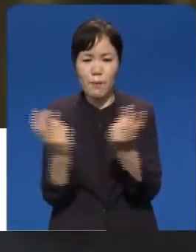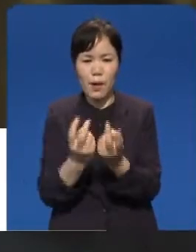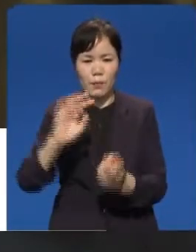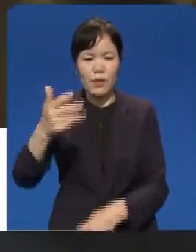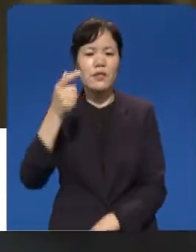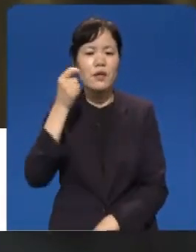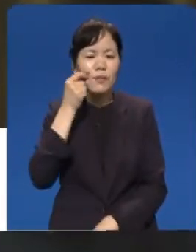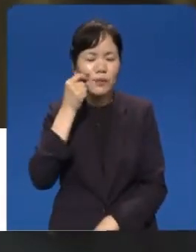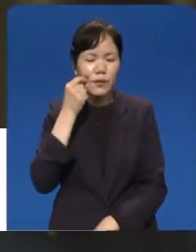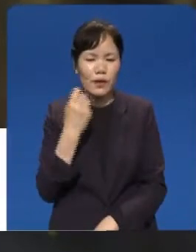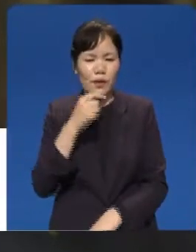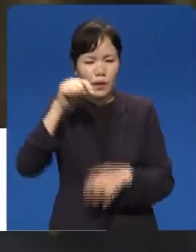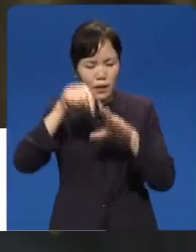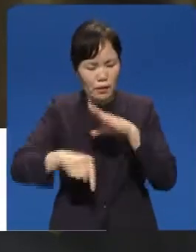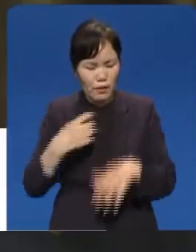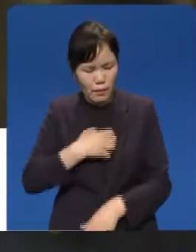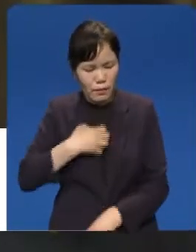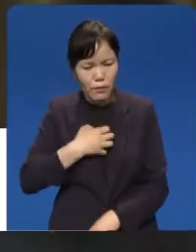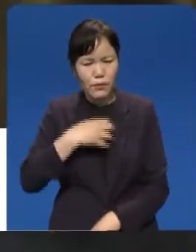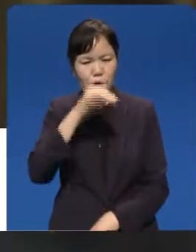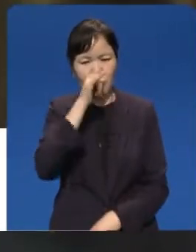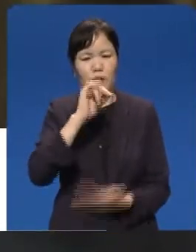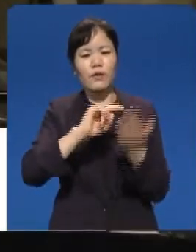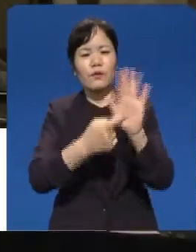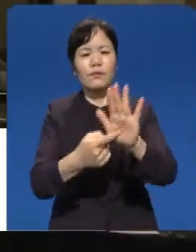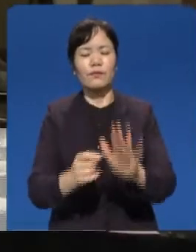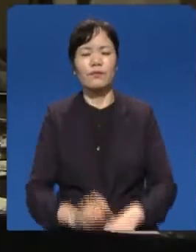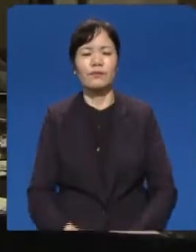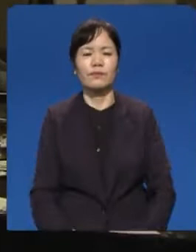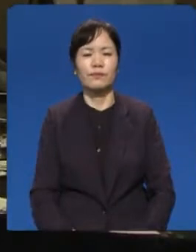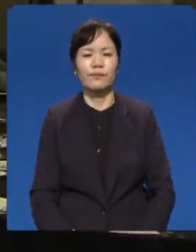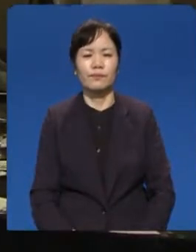못한다는 점에서 깊은 우려를 표하며